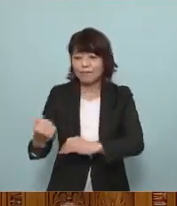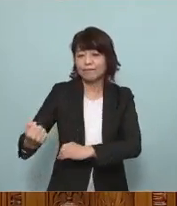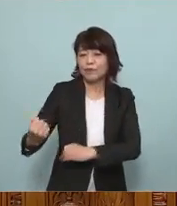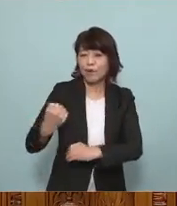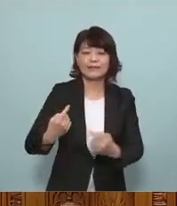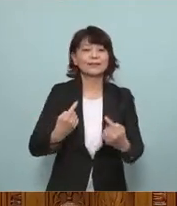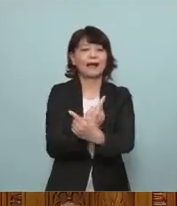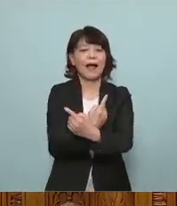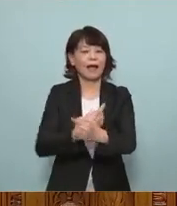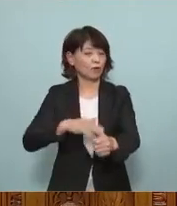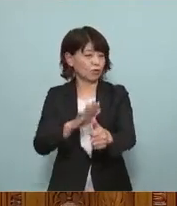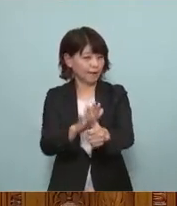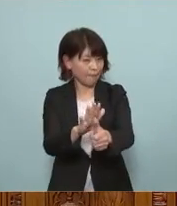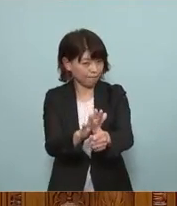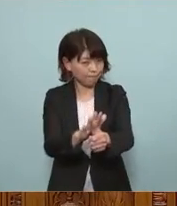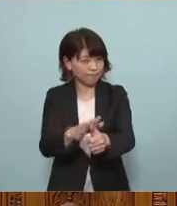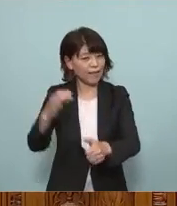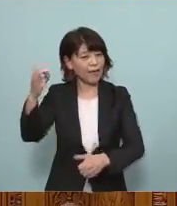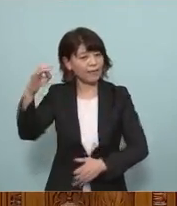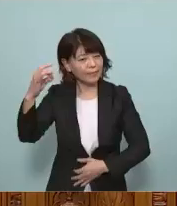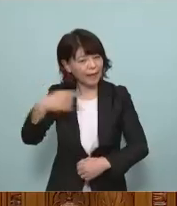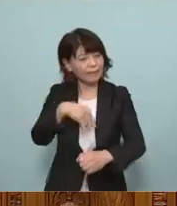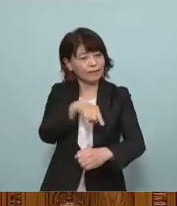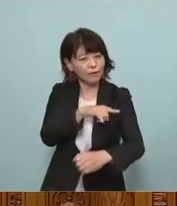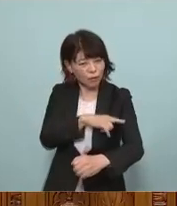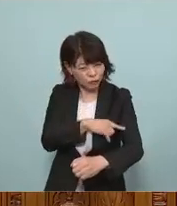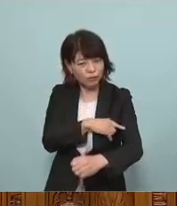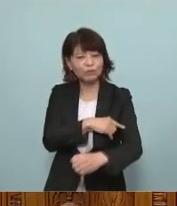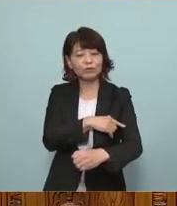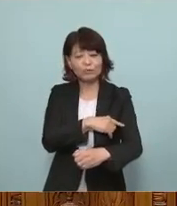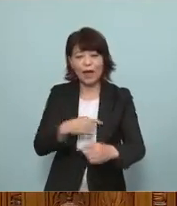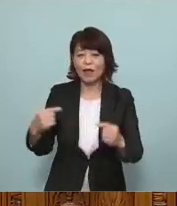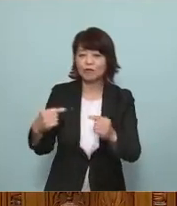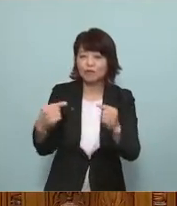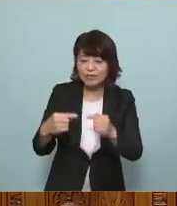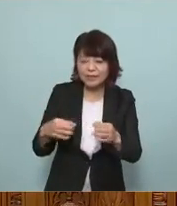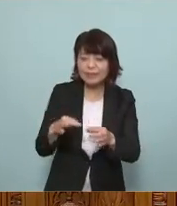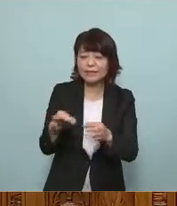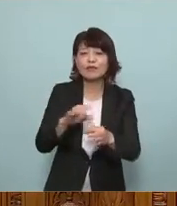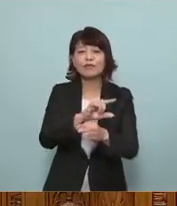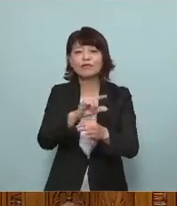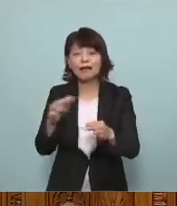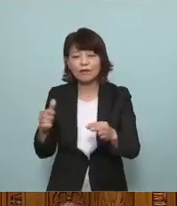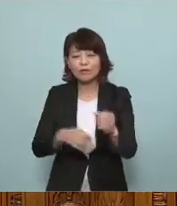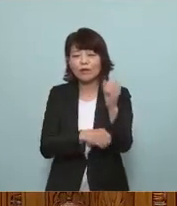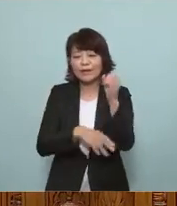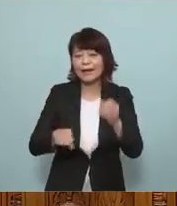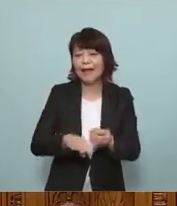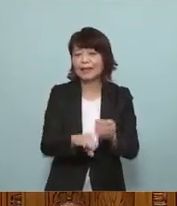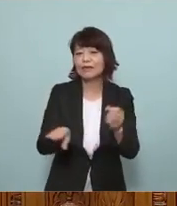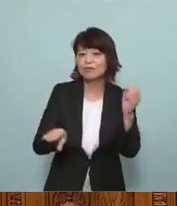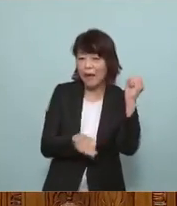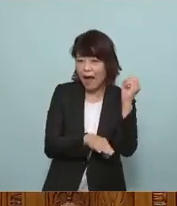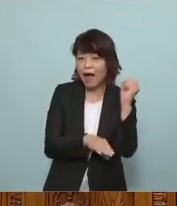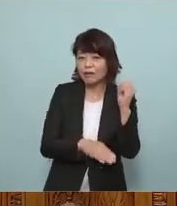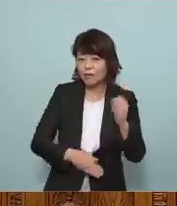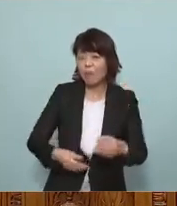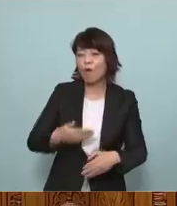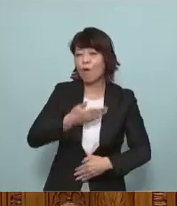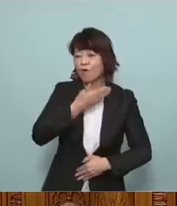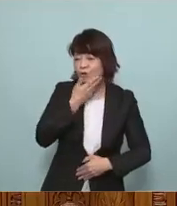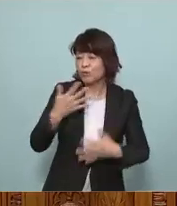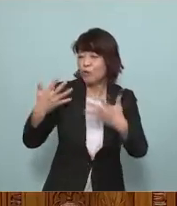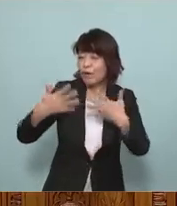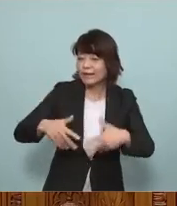支援、電力、通信、金融などの基幹インフラにおける重要機器システム